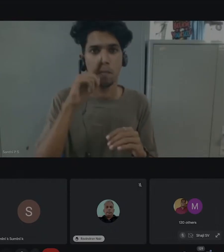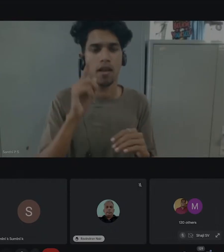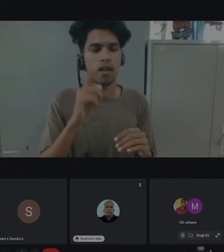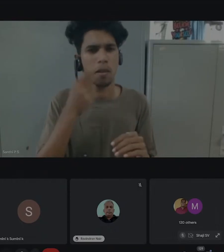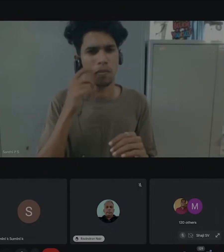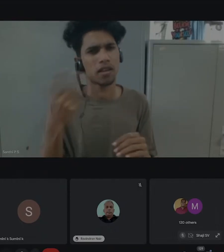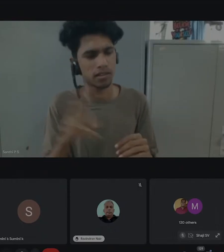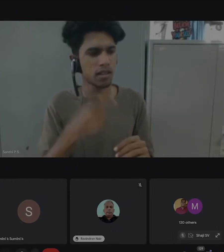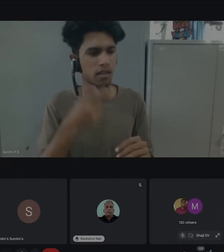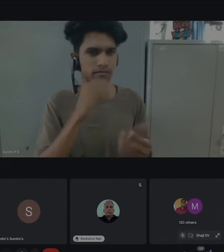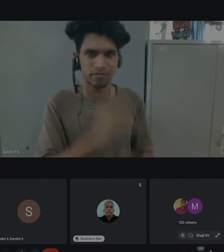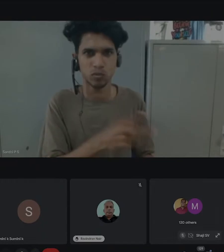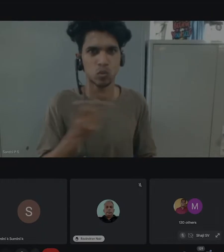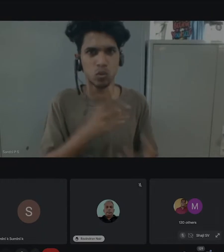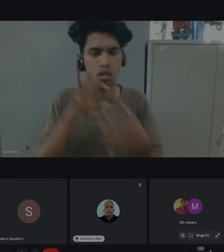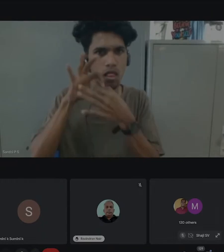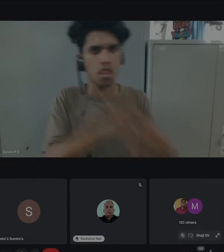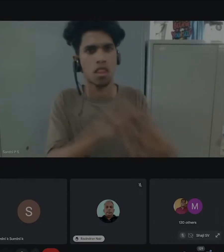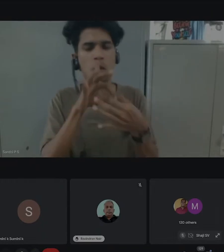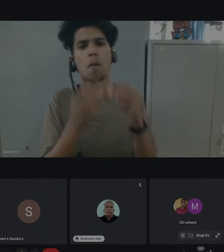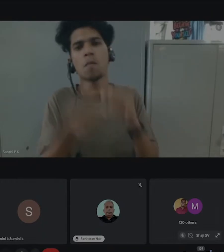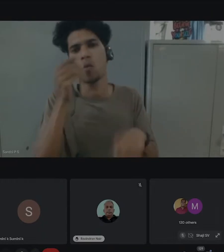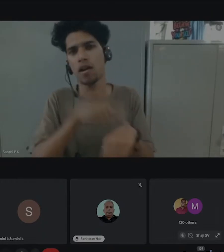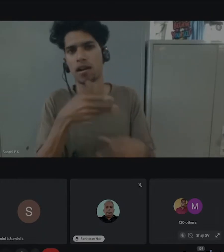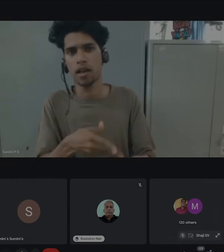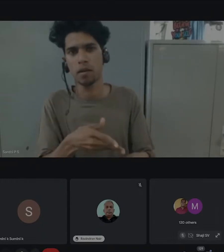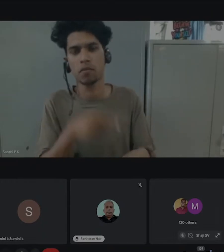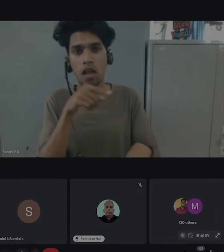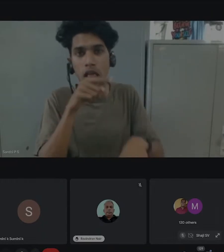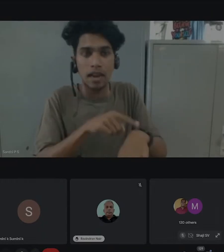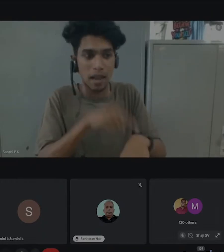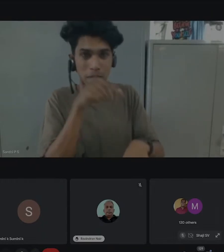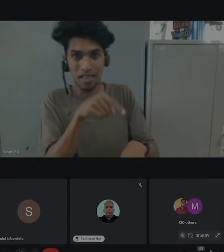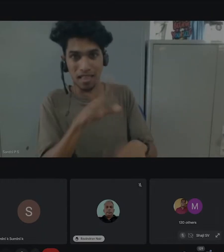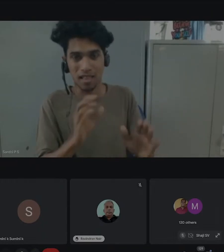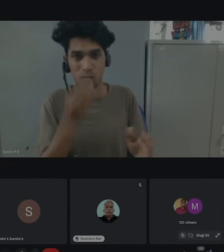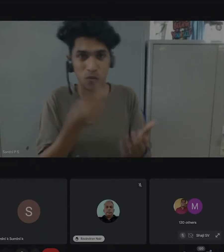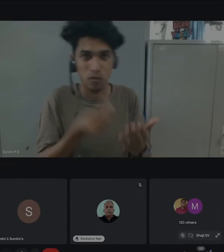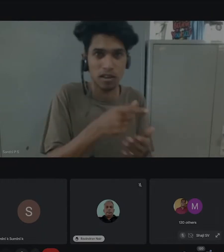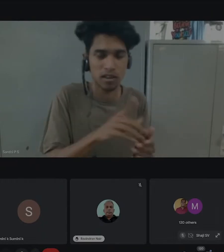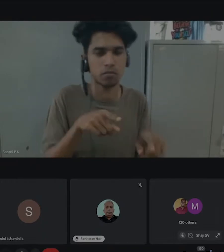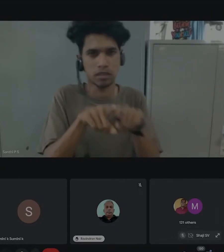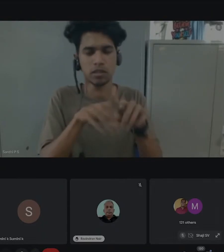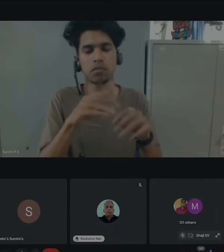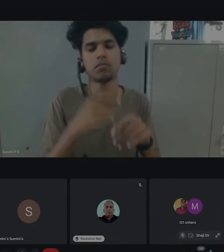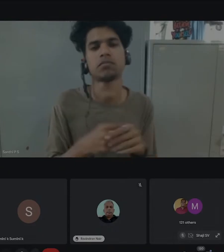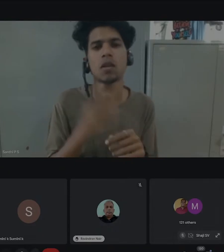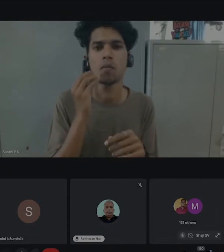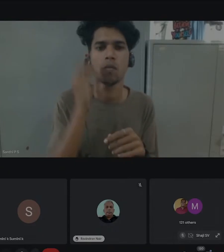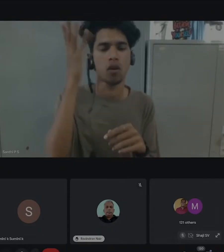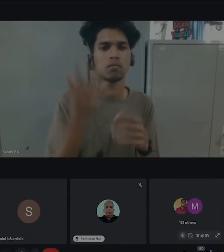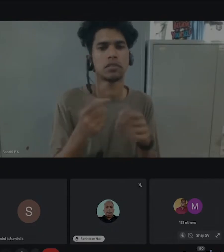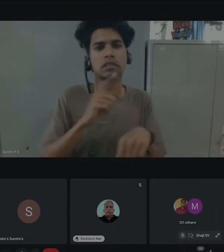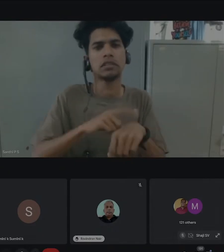ബോണ്ടിങ് നടക്കുന്ന ഒരു ടൈമാണ്. അപ്പൊ ആ സമയം നമ്മൾ ഏറ്റവും അധികം ഉപയോഗിക്കുക എന്നുള്ളതാണ്. ഇപ്പൊ പോട്ടെ രാവിലെ നമുക്ക് സമയമില്ല എന്ന് ഇരിക്കട്ടെ, രാത്രി